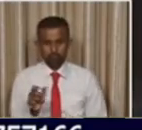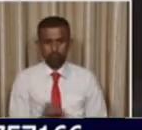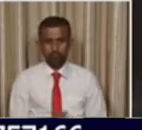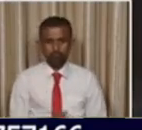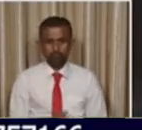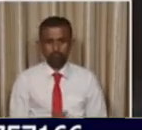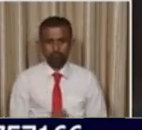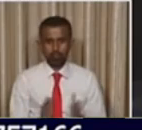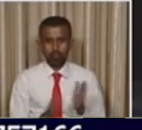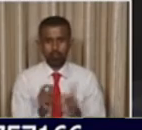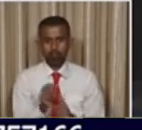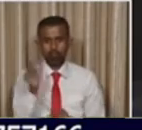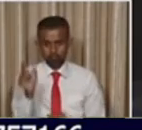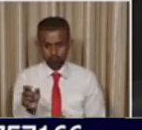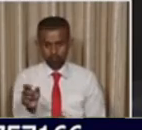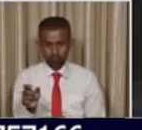கௌரவ அமைச்சர் அவர்களே,